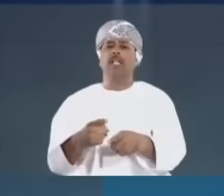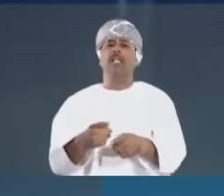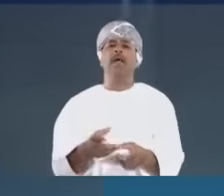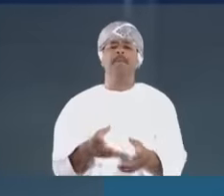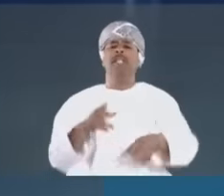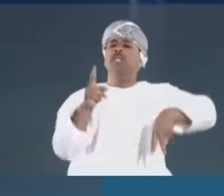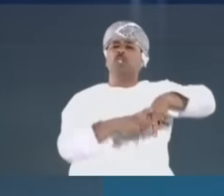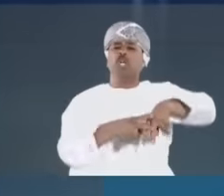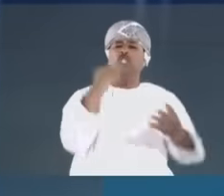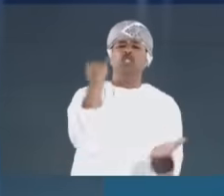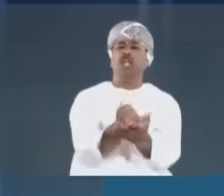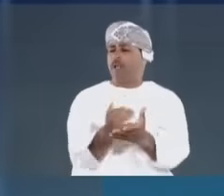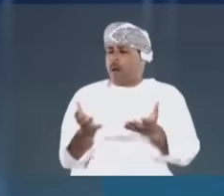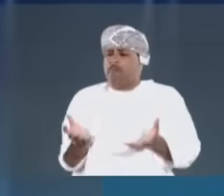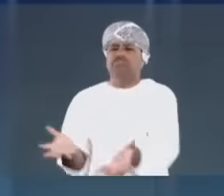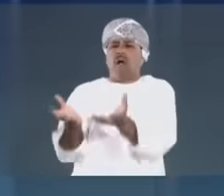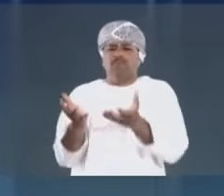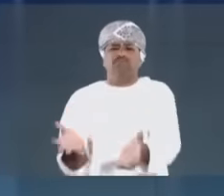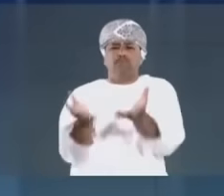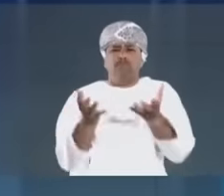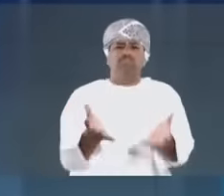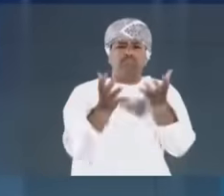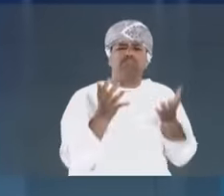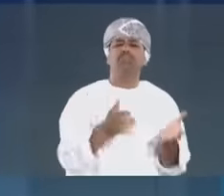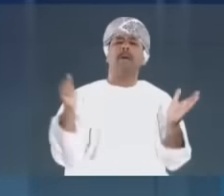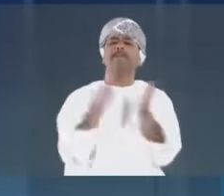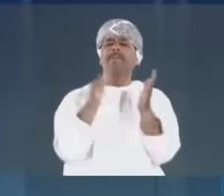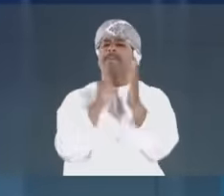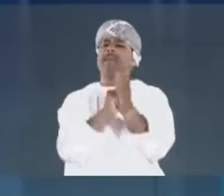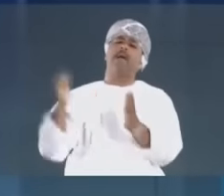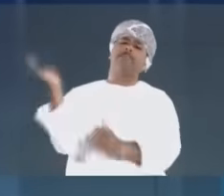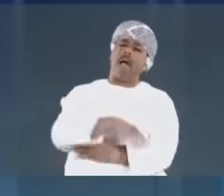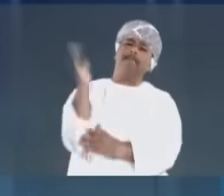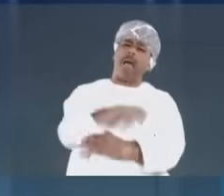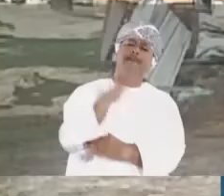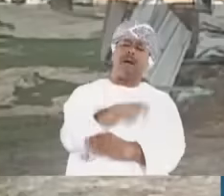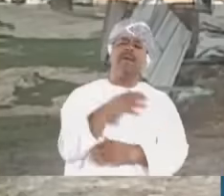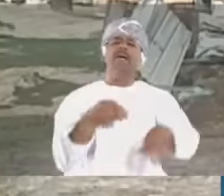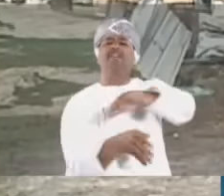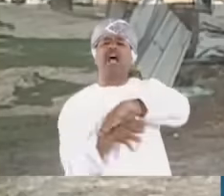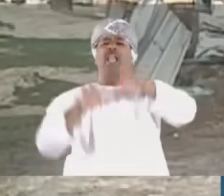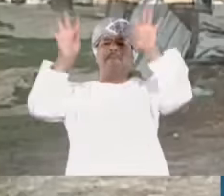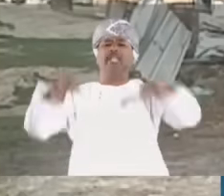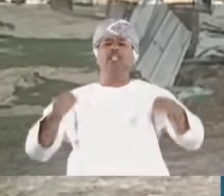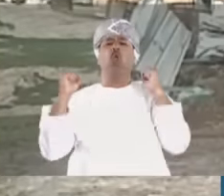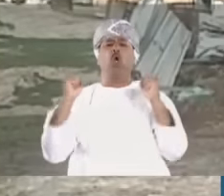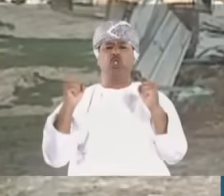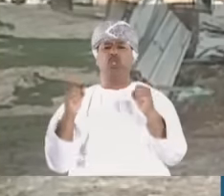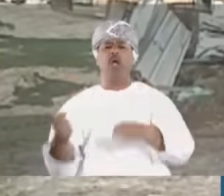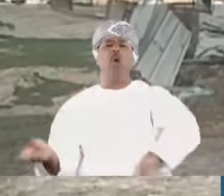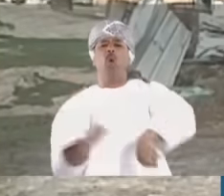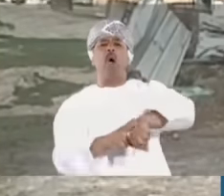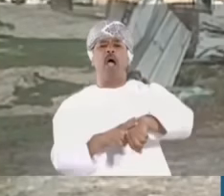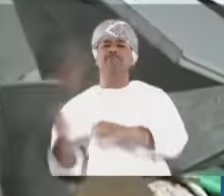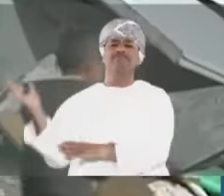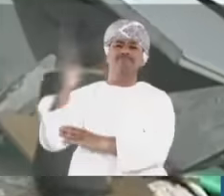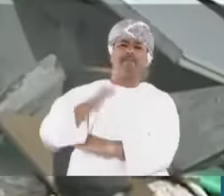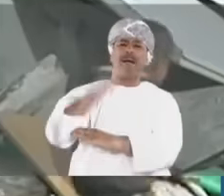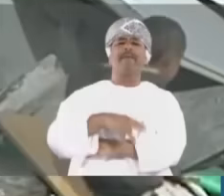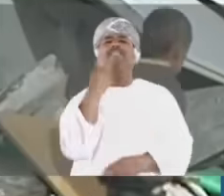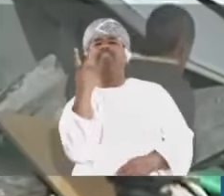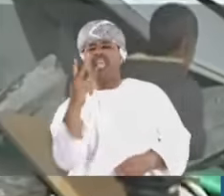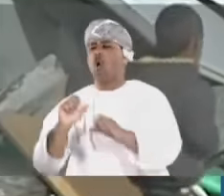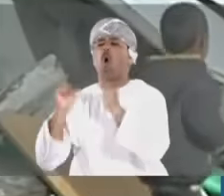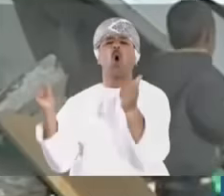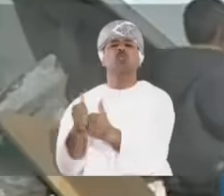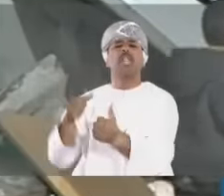تابعة للاحتلال الإسرائيلي هدم المزيد من منازل عائلات فلسطينية في مدينة القدس المحتلة، حيث هدمت منزلين لعائلتين